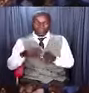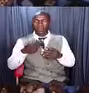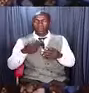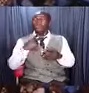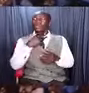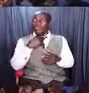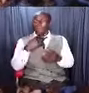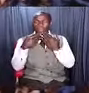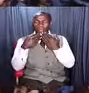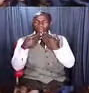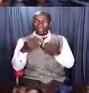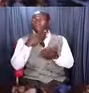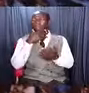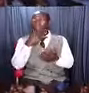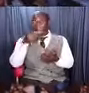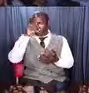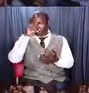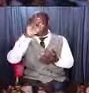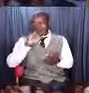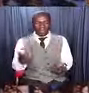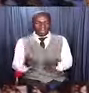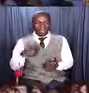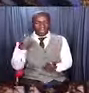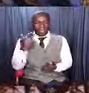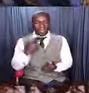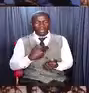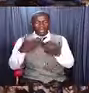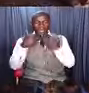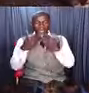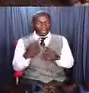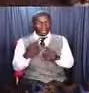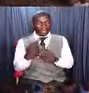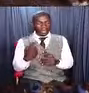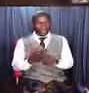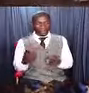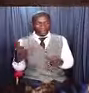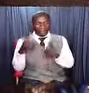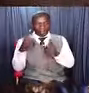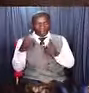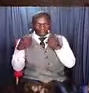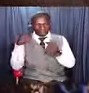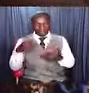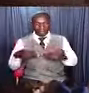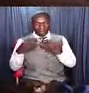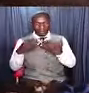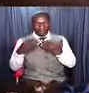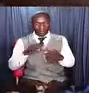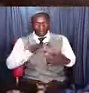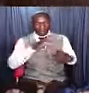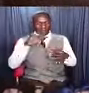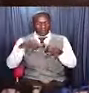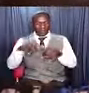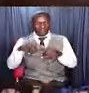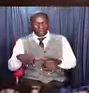utumwa. Nashukuru Baba maana umetuokoa. Nashukuru Baba kila mmoja aliyekulilia umempa Baba roho yenye